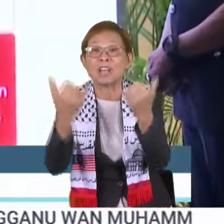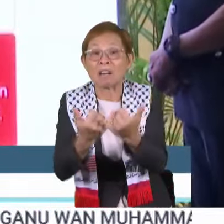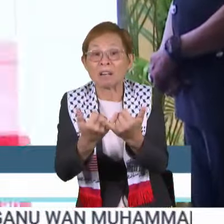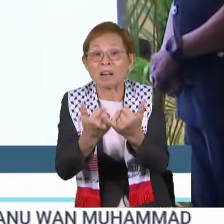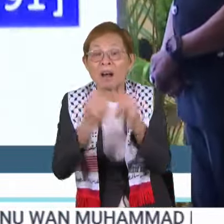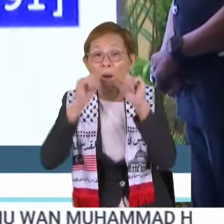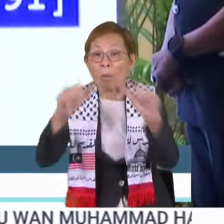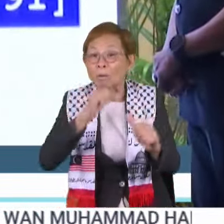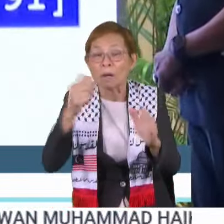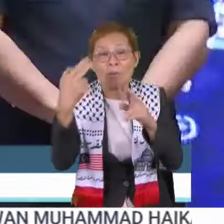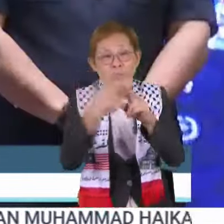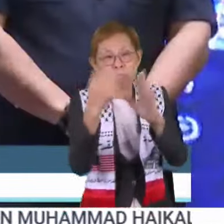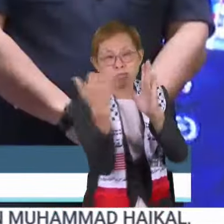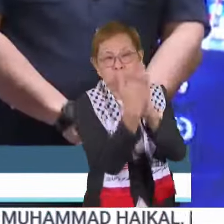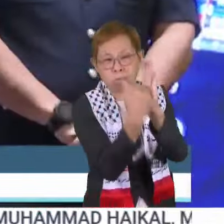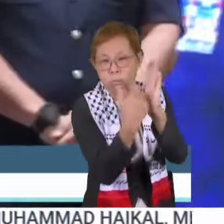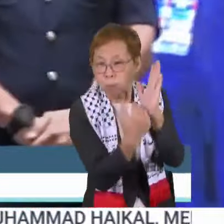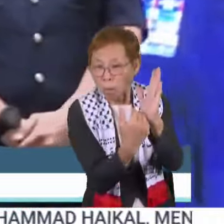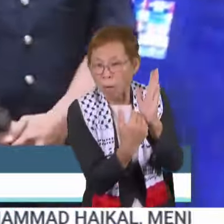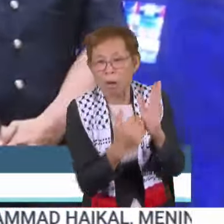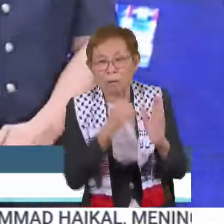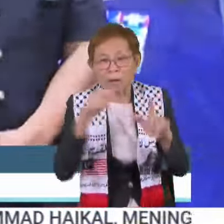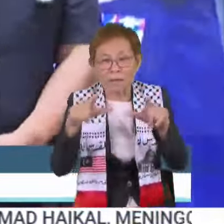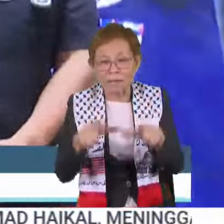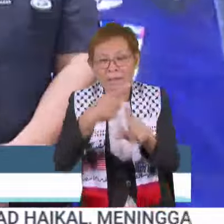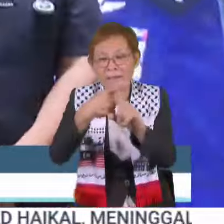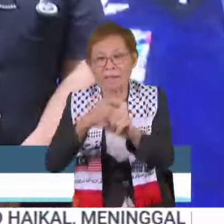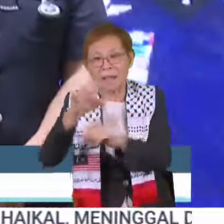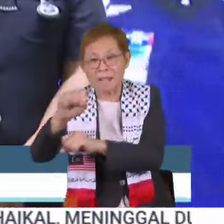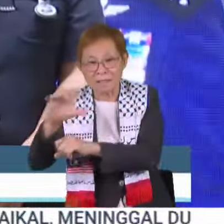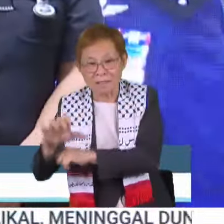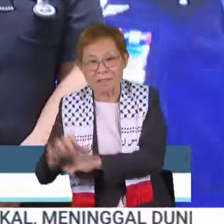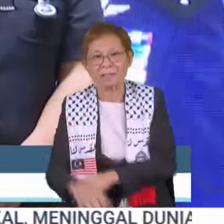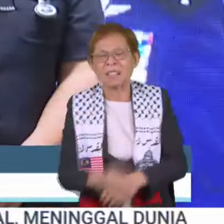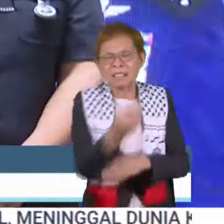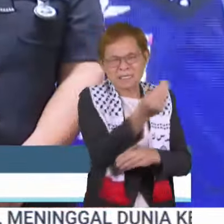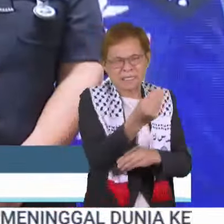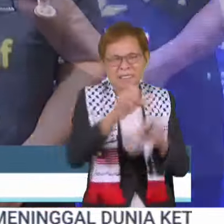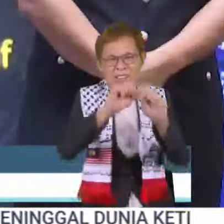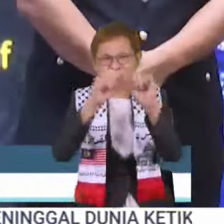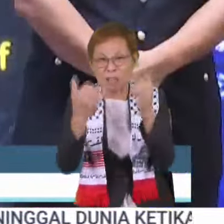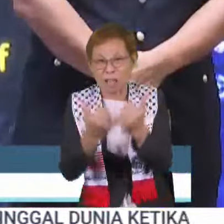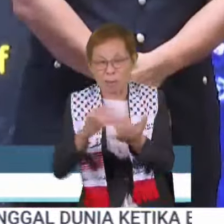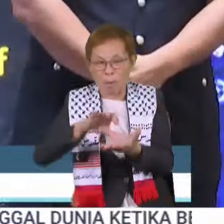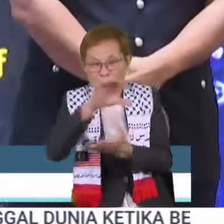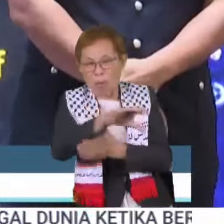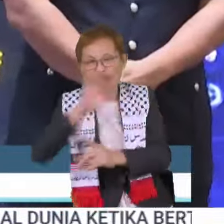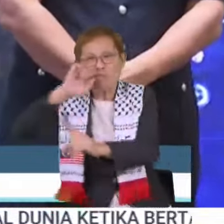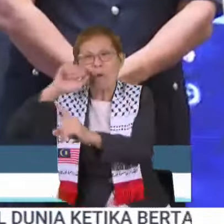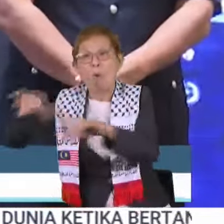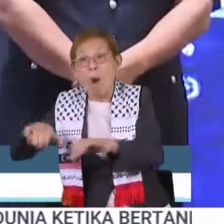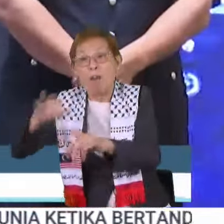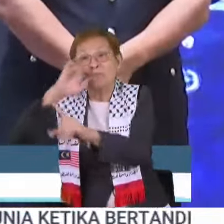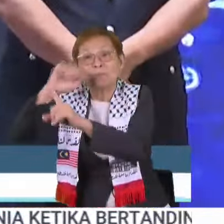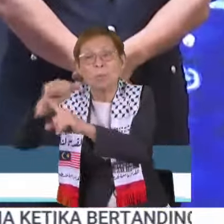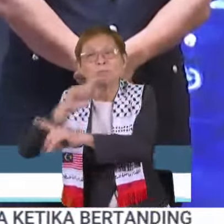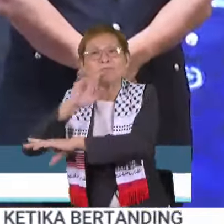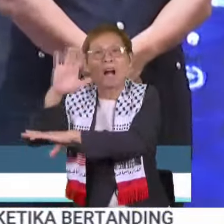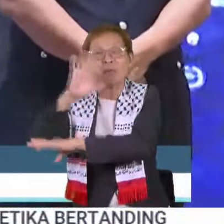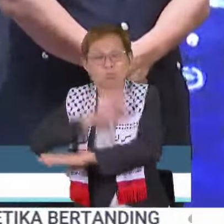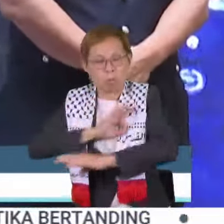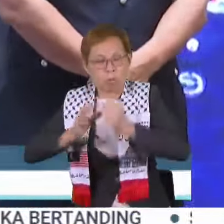tersenarai tanpa memegang lesen daripada SC segelintir Syarikat pelaburan dikesan melakukan penipuan dengan menjanjikan